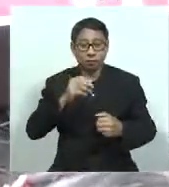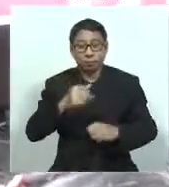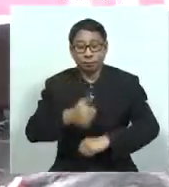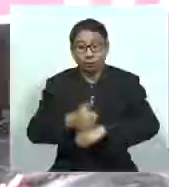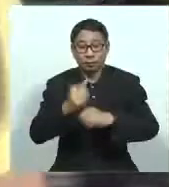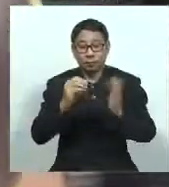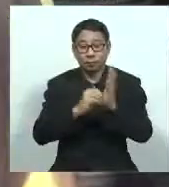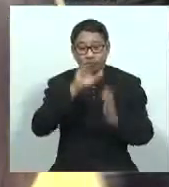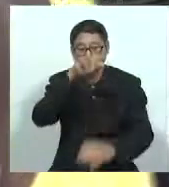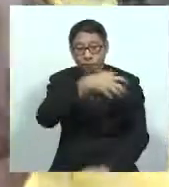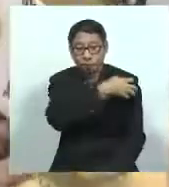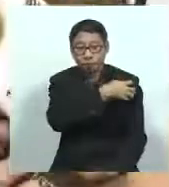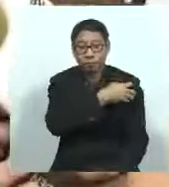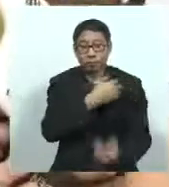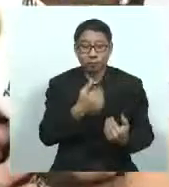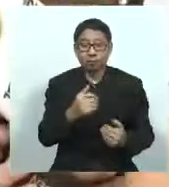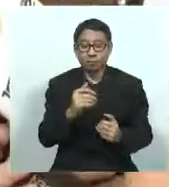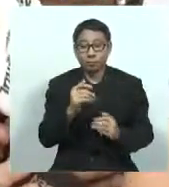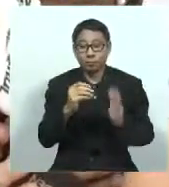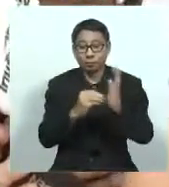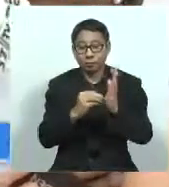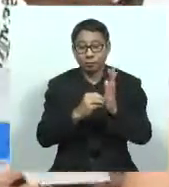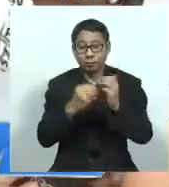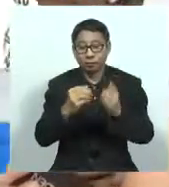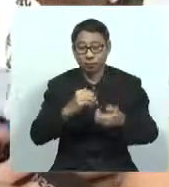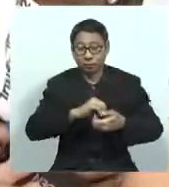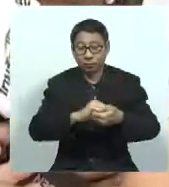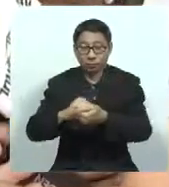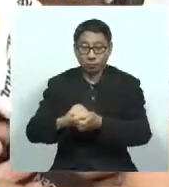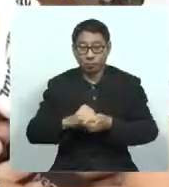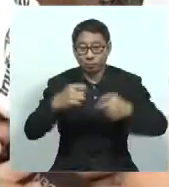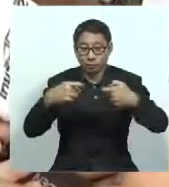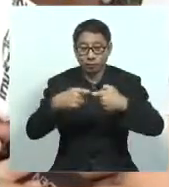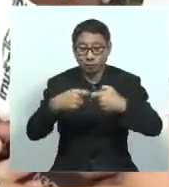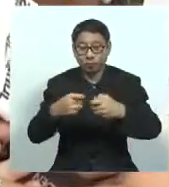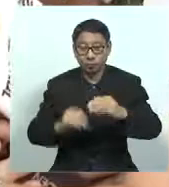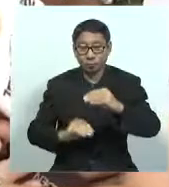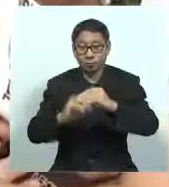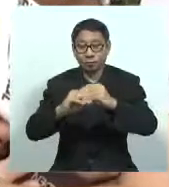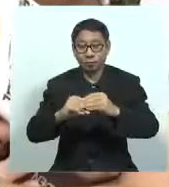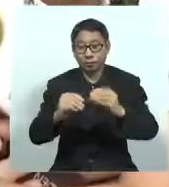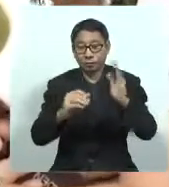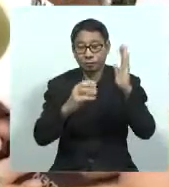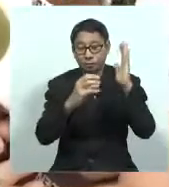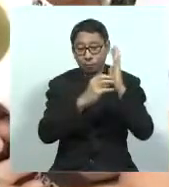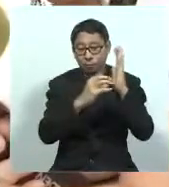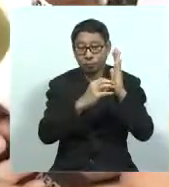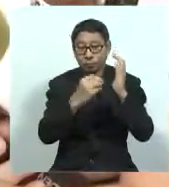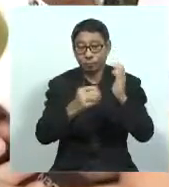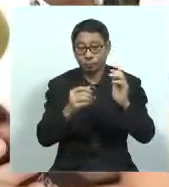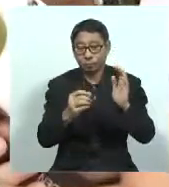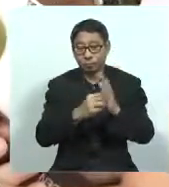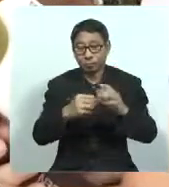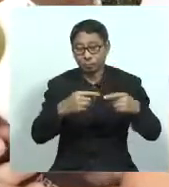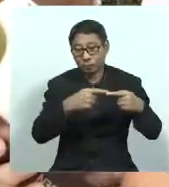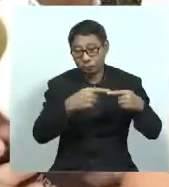ค่ะ เดี๋ยวกทม.เนี่ยจะประสานกับการไฟฟ้าโดยเพิ่มหม้อมิเตอร์บางทีหม้อเดียวมันต่อพ่